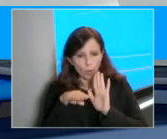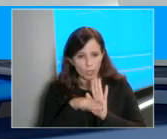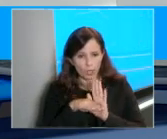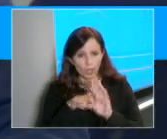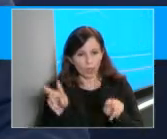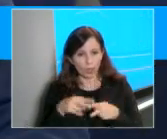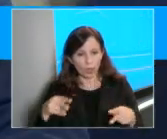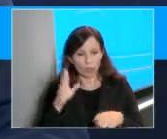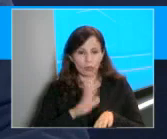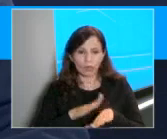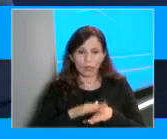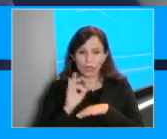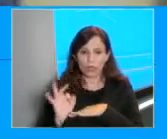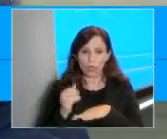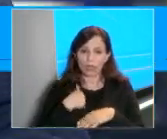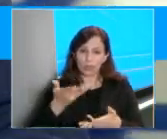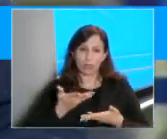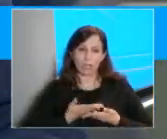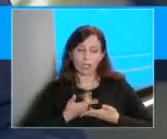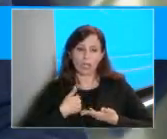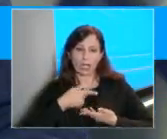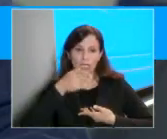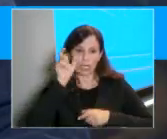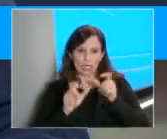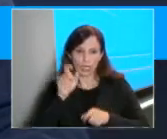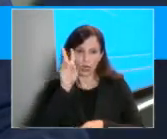להיות להמשיך את תפקידו, אני מקבל את זה כאזרח שומר חוק במדינה, אני